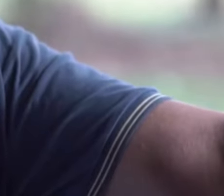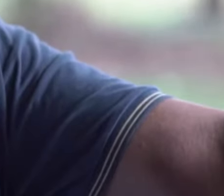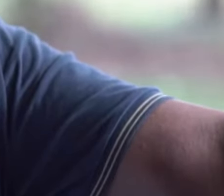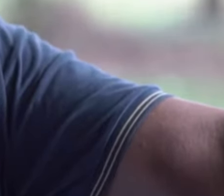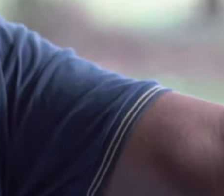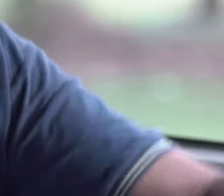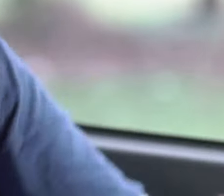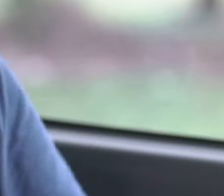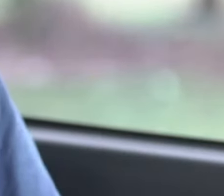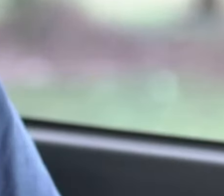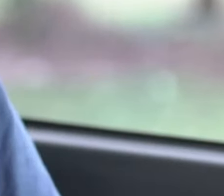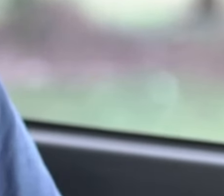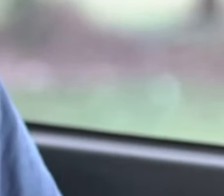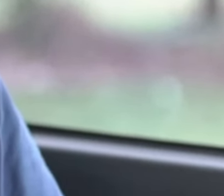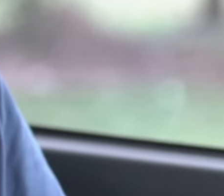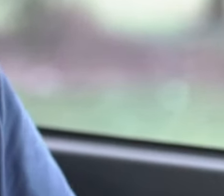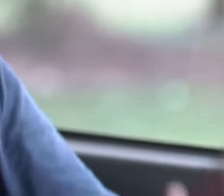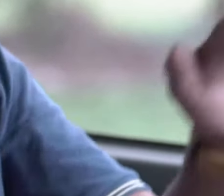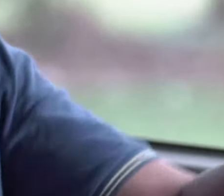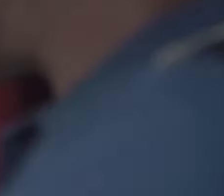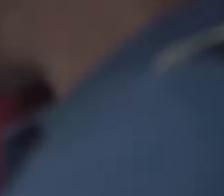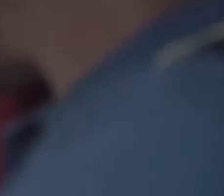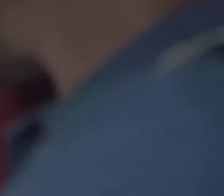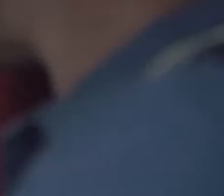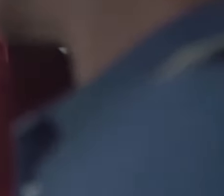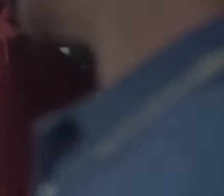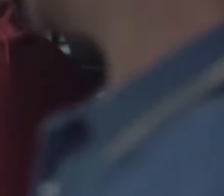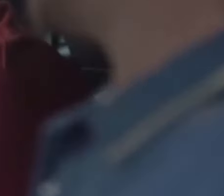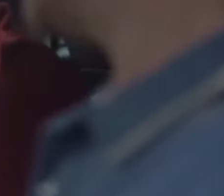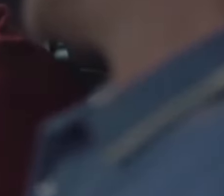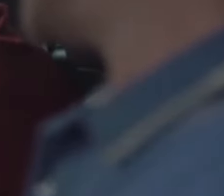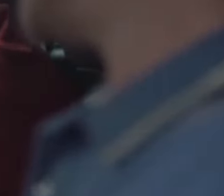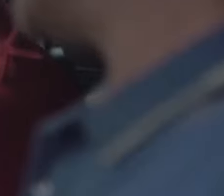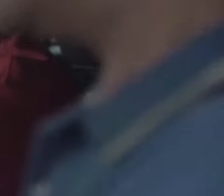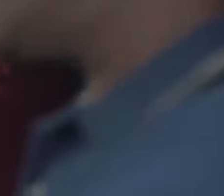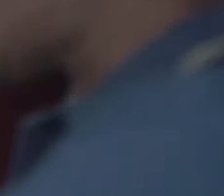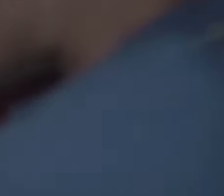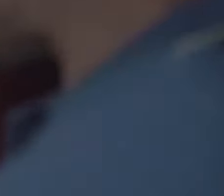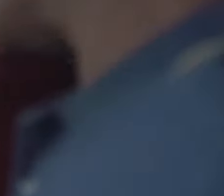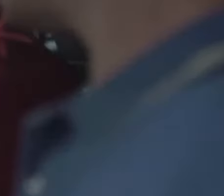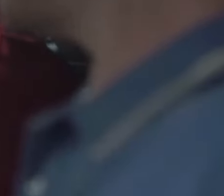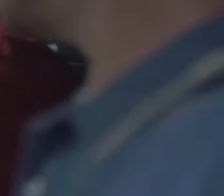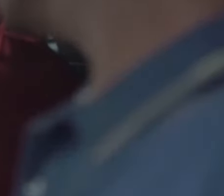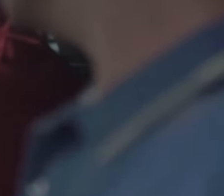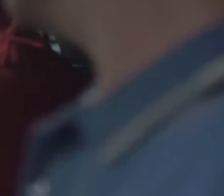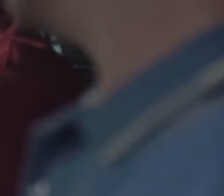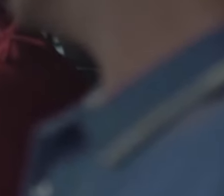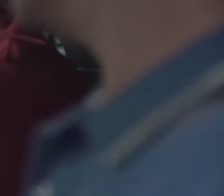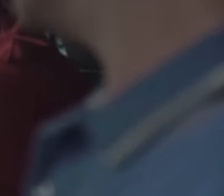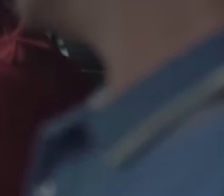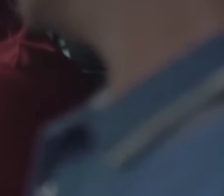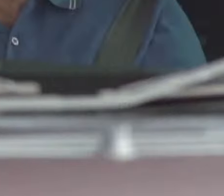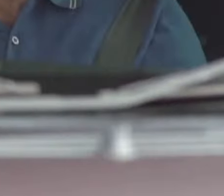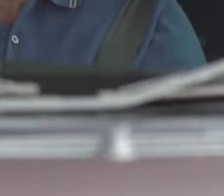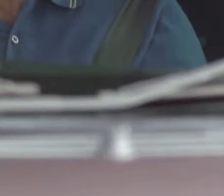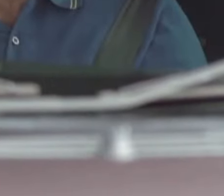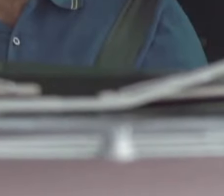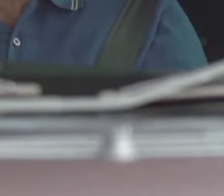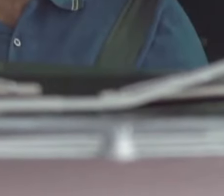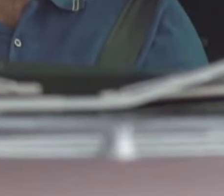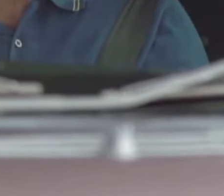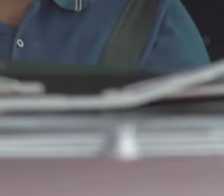yang jalankan kerja dia orang. Tugas kita, kita patuhi undang-undang jalan raya. Kita jangan ikut perangai macam dia.